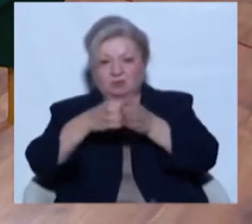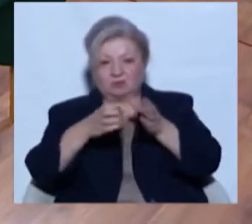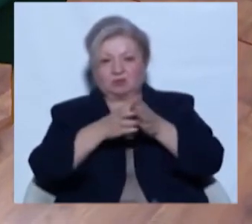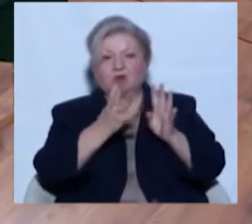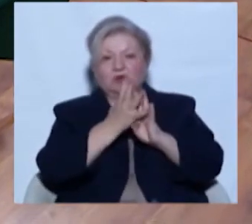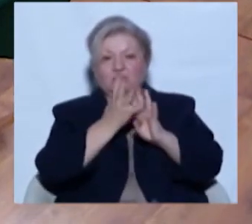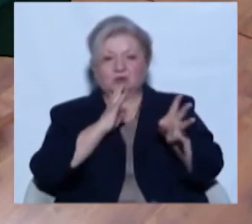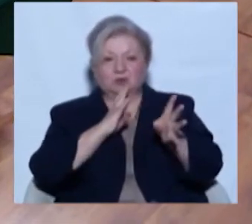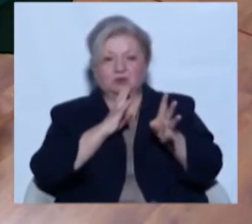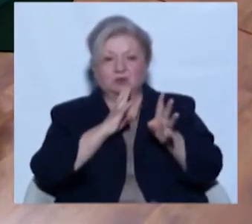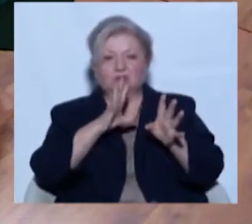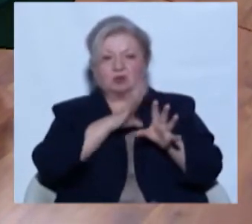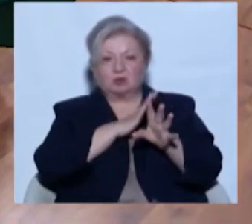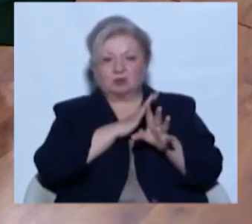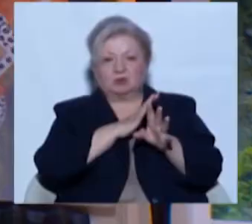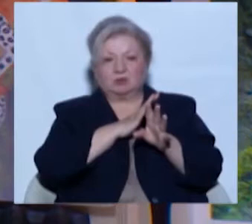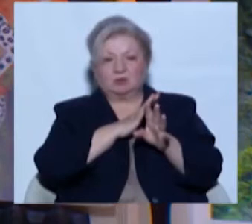რიგში იყო